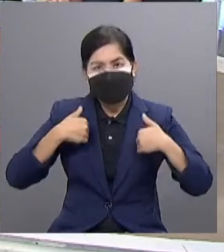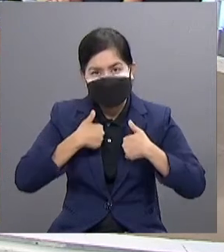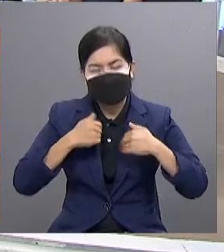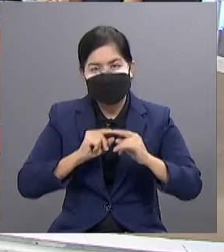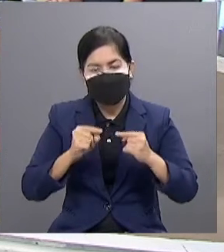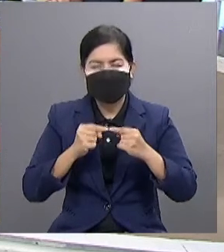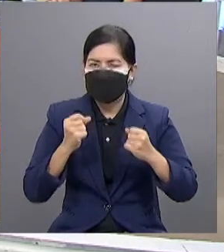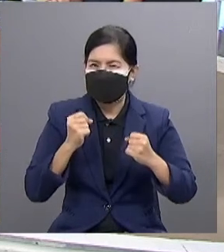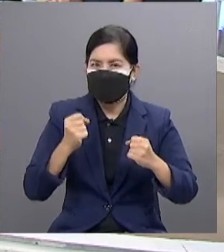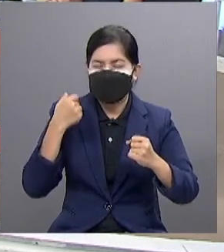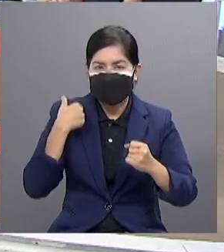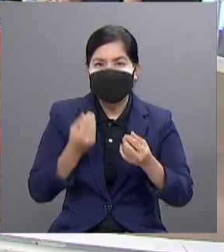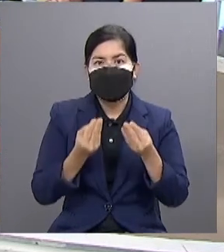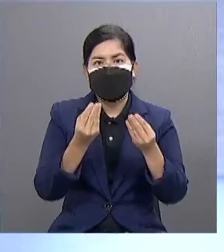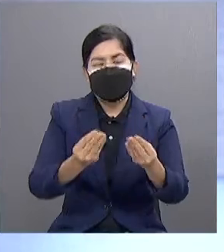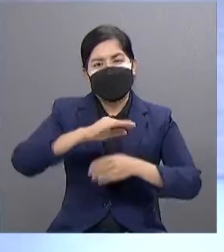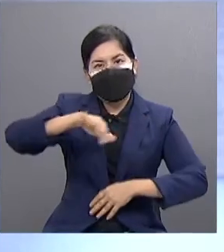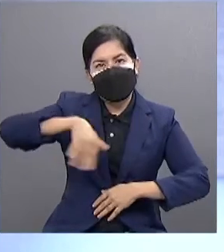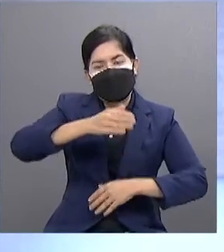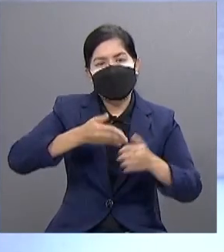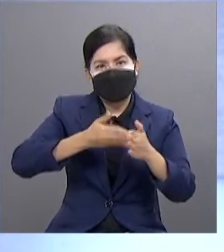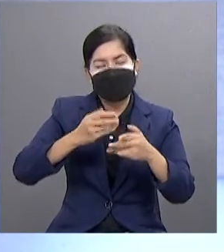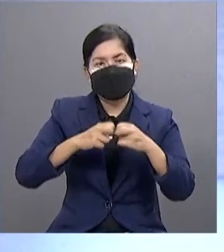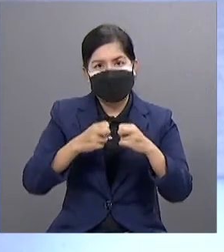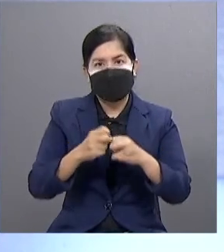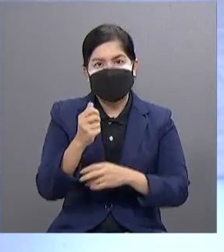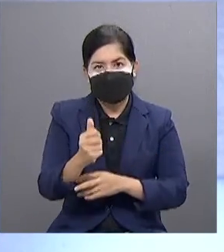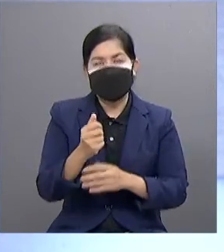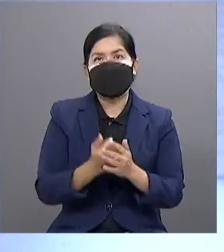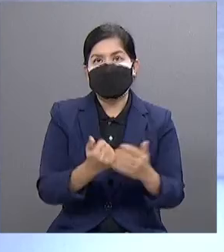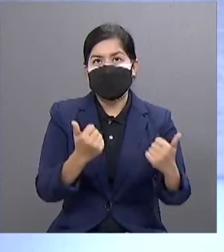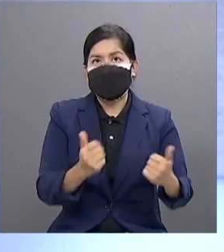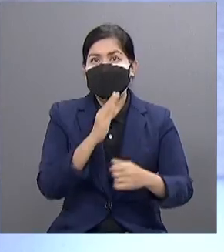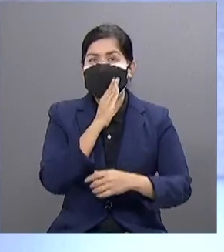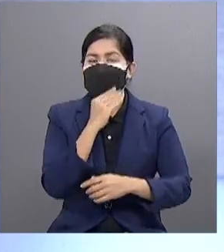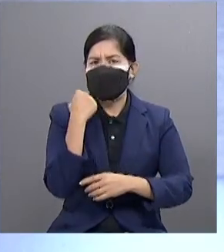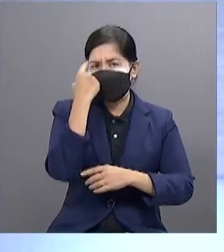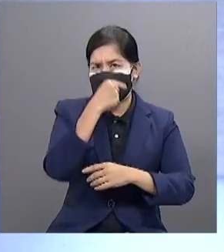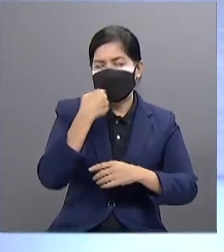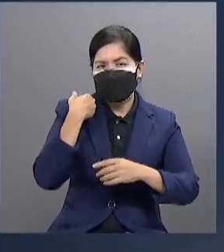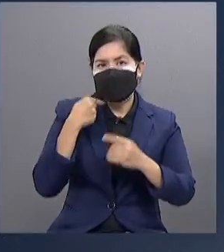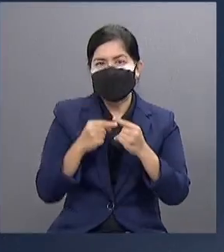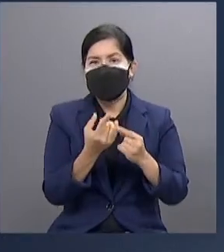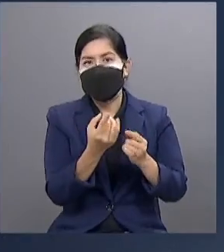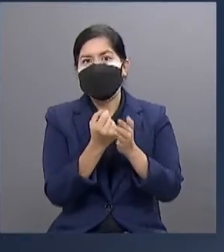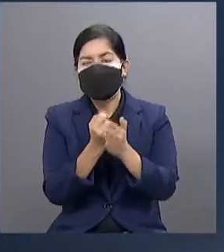ให้ทุกคนผ่านไปในการครับถ้าเวลาทีนี้เรียกว่าใครมีอะไรสามารถช่วยเหลือกันได้ก็ต้องยื่นช่วยเหลือกันไปค่ะขอบคุณมากค่ะคุณพัฒนพล